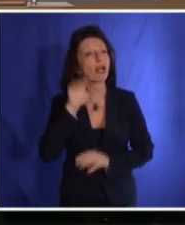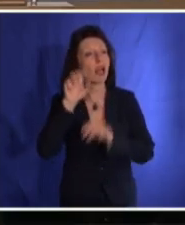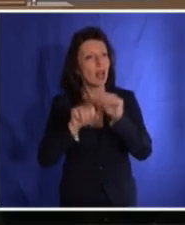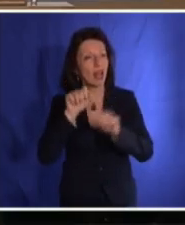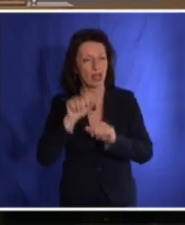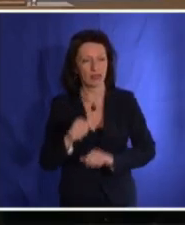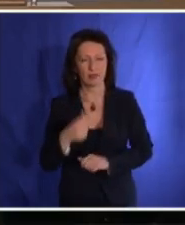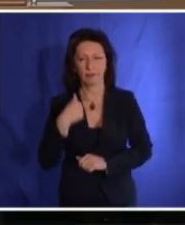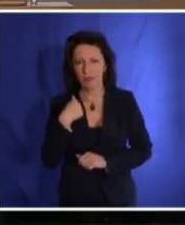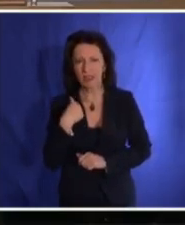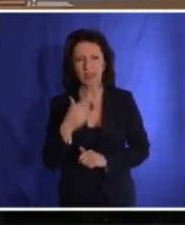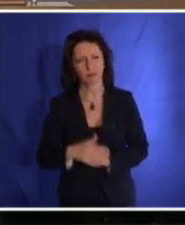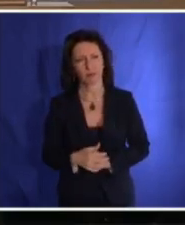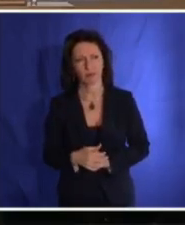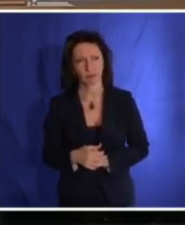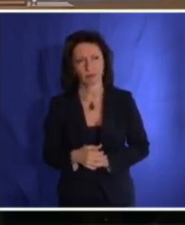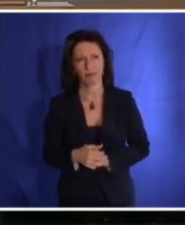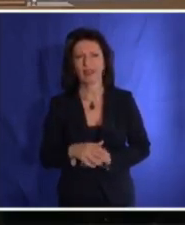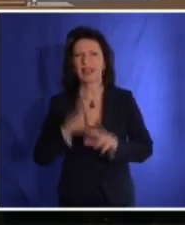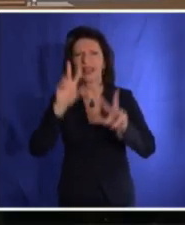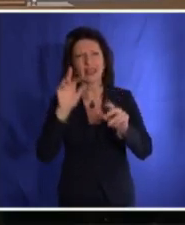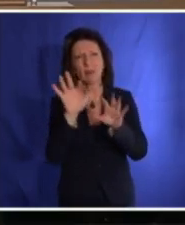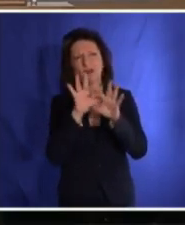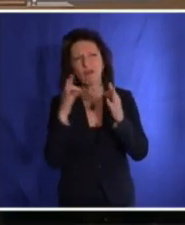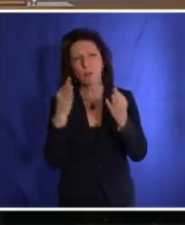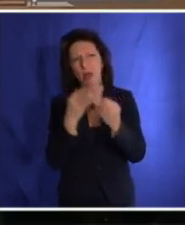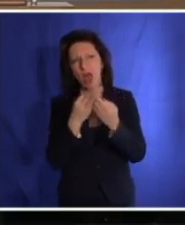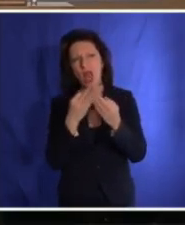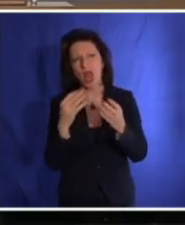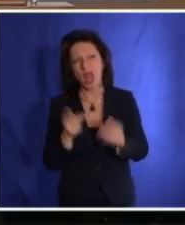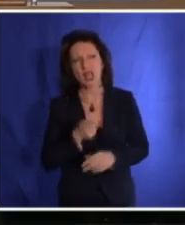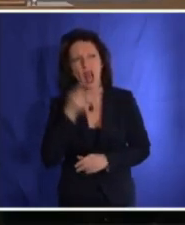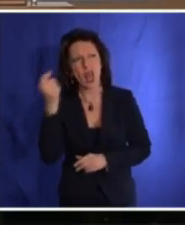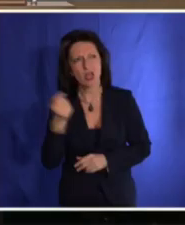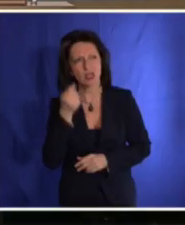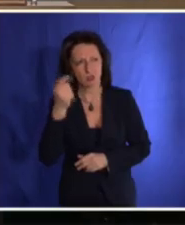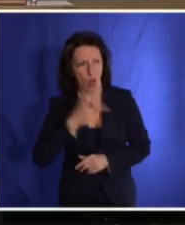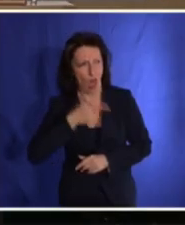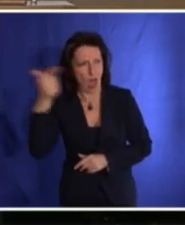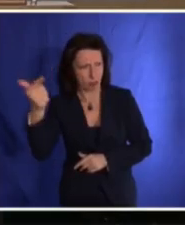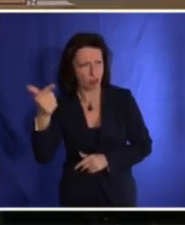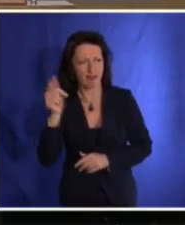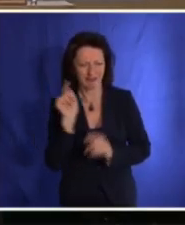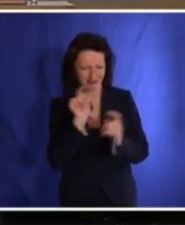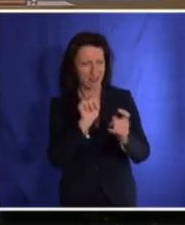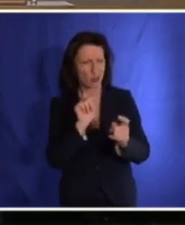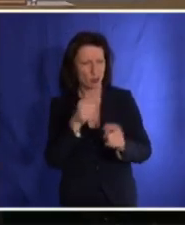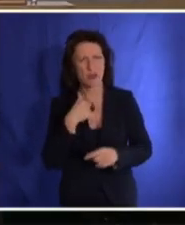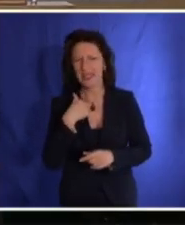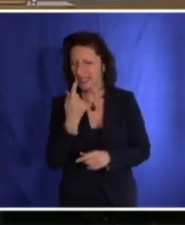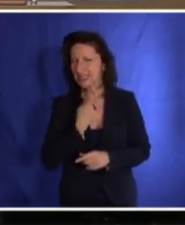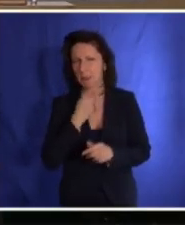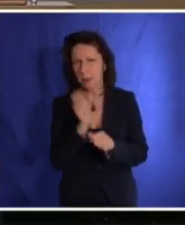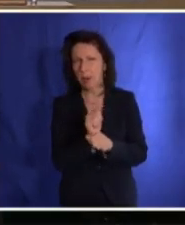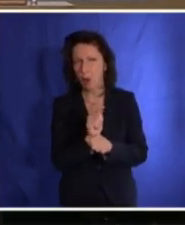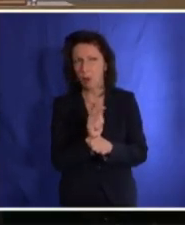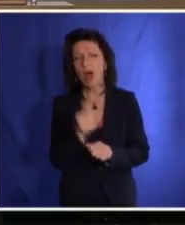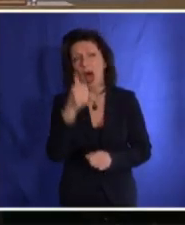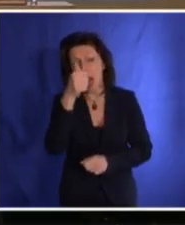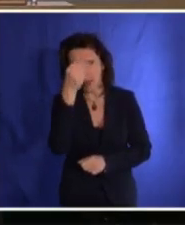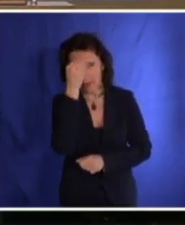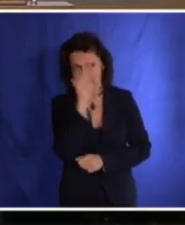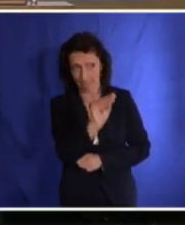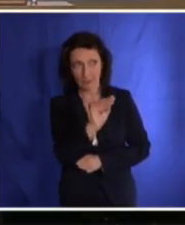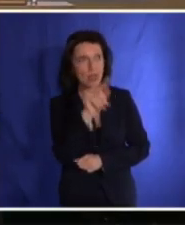die Diskussion über die Familienleistungen ins Ausland verfolgt. Und ich sage euch nur eines, da seid